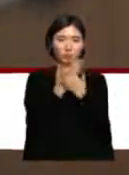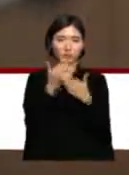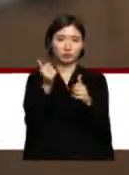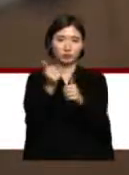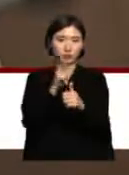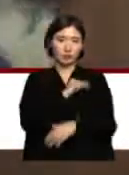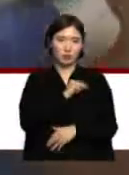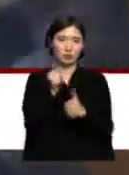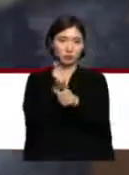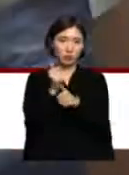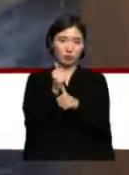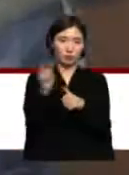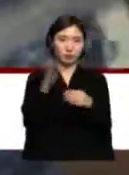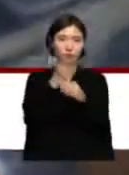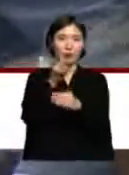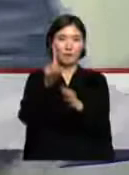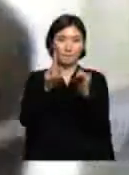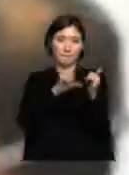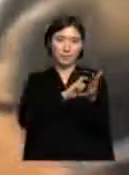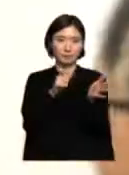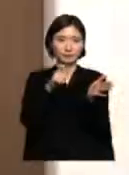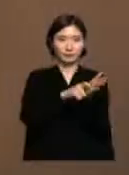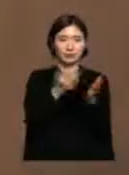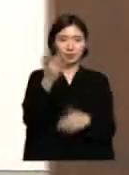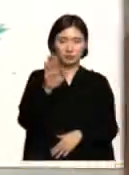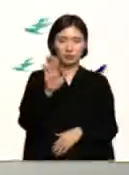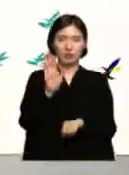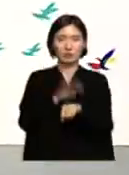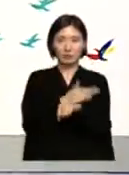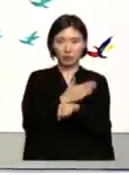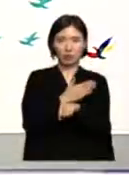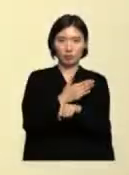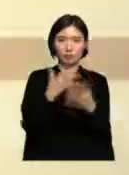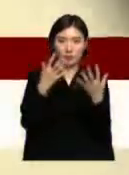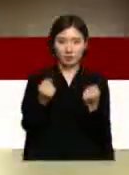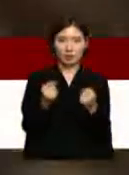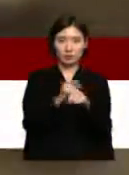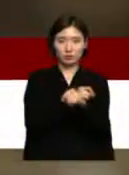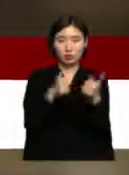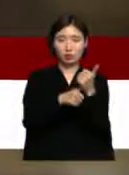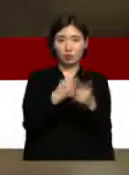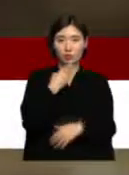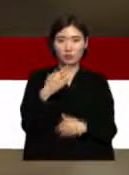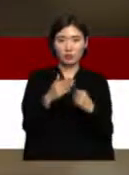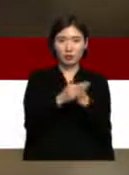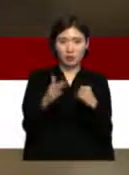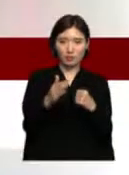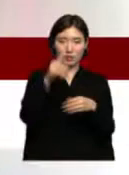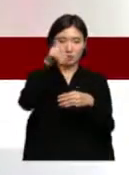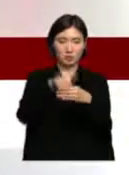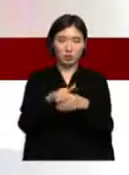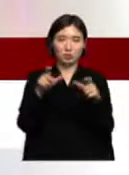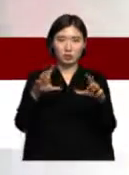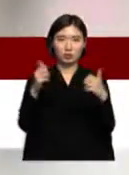돼 그중 한 명의 이름을 적어내는 것. 하지만 부작용도 많았습니다. 특정 후보가 없다 보니 의장 선거에